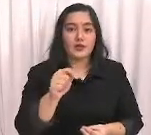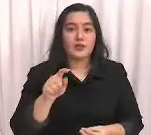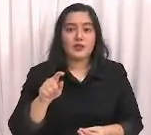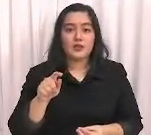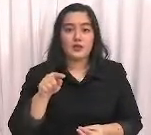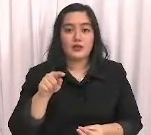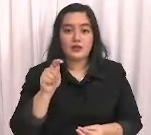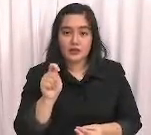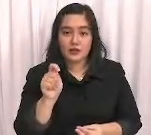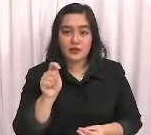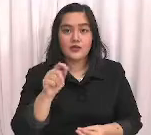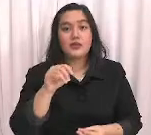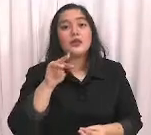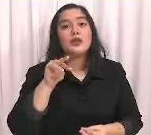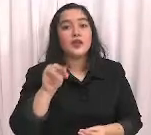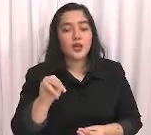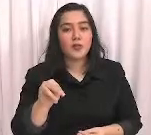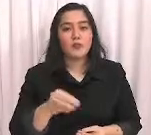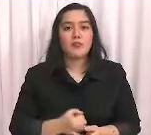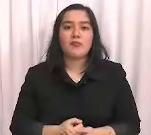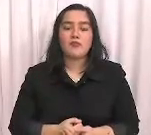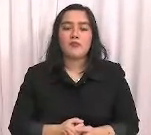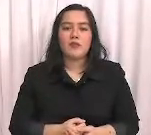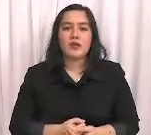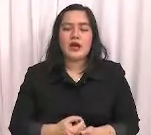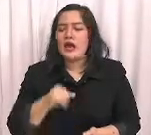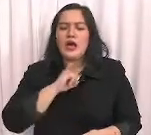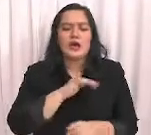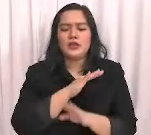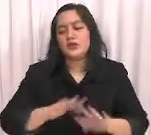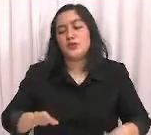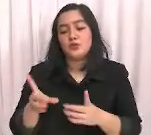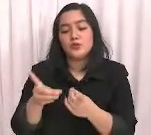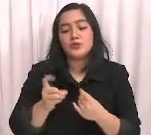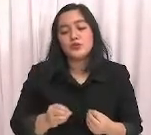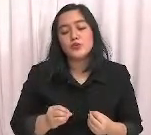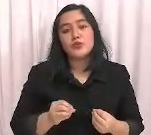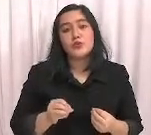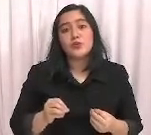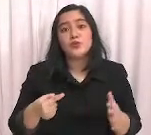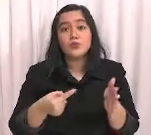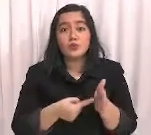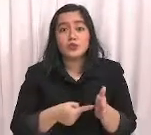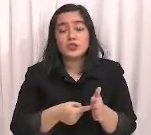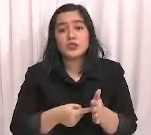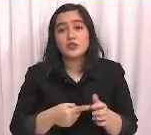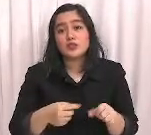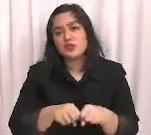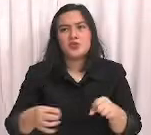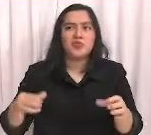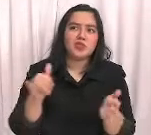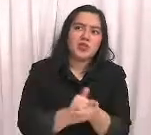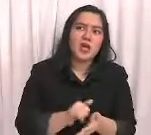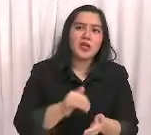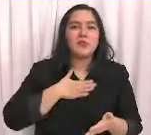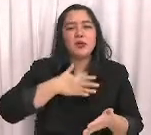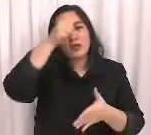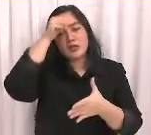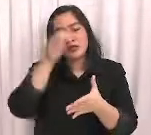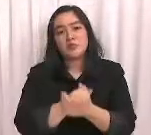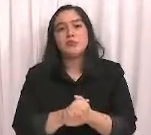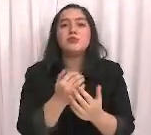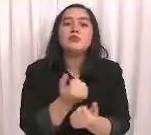No. Pinili ng babaeng gawin ito. And that's why ang tawag natin doon is